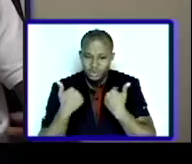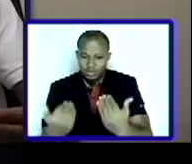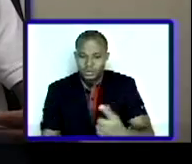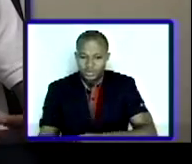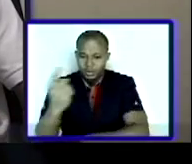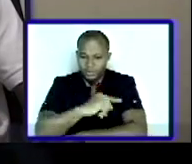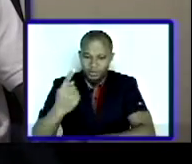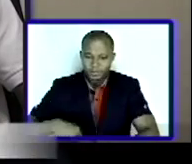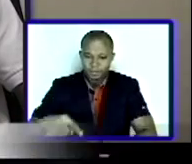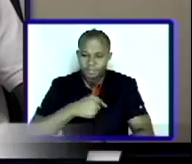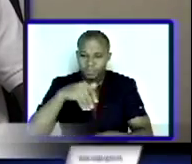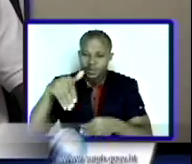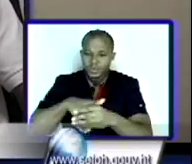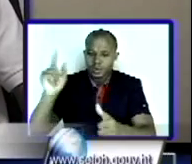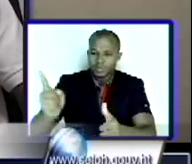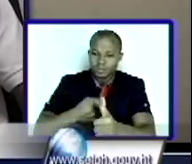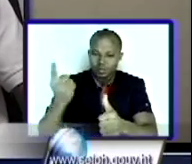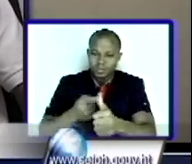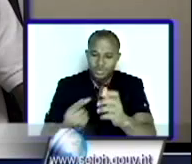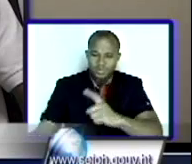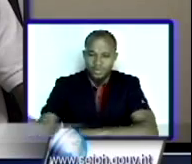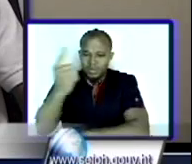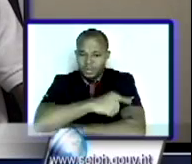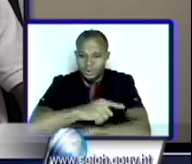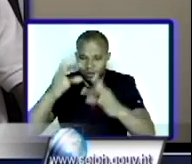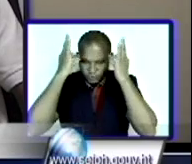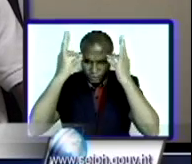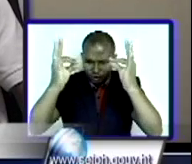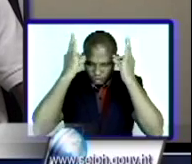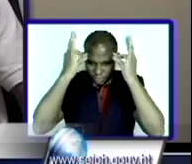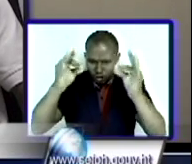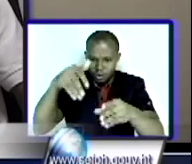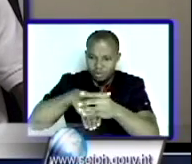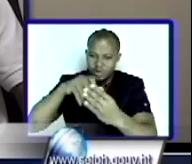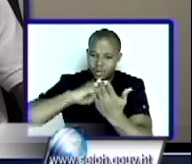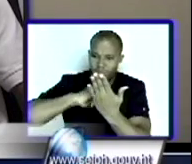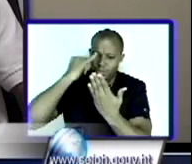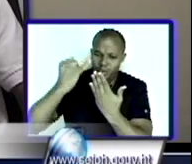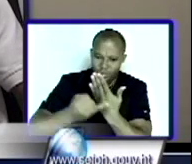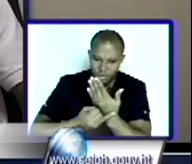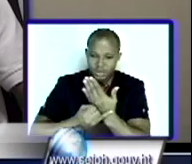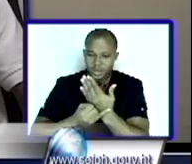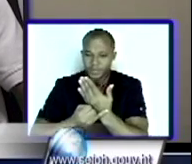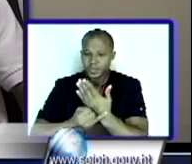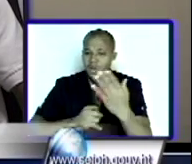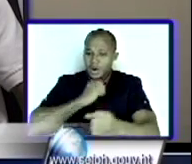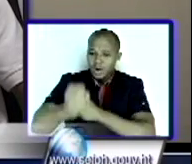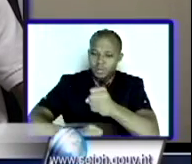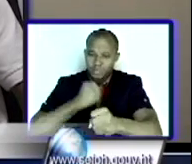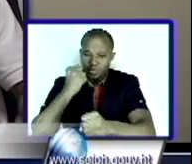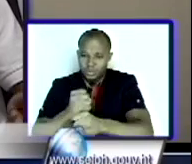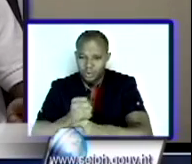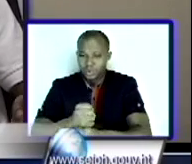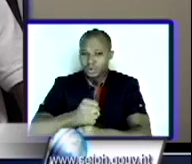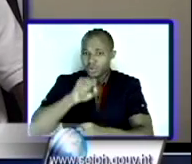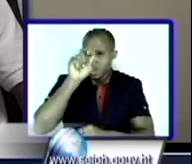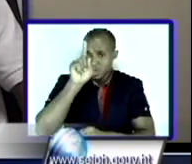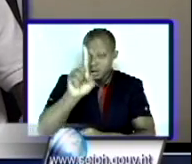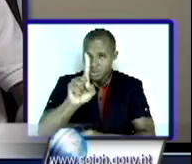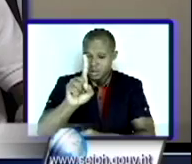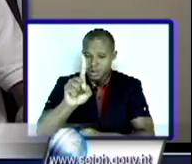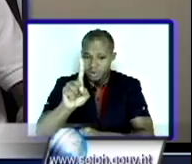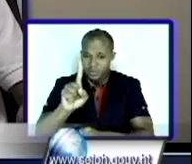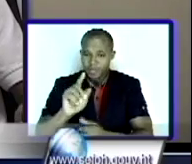communication. Jodi a nou nan premier jour de formation et nan kad projet a parce que son projet 1 an, moi ça